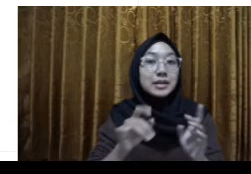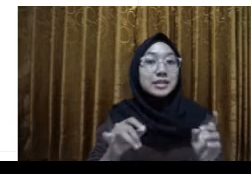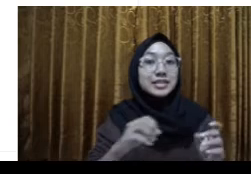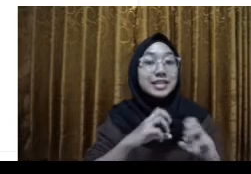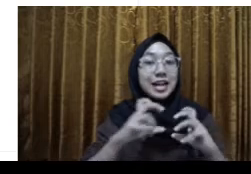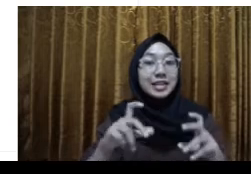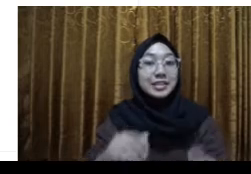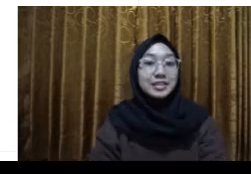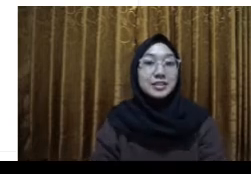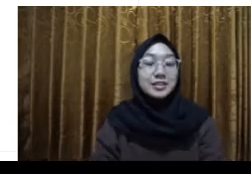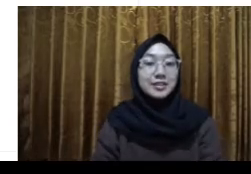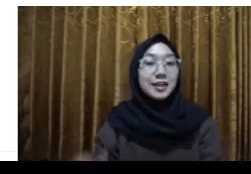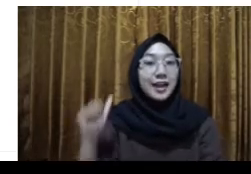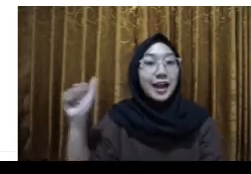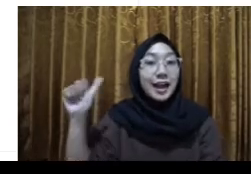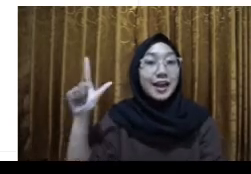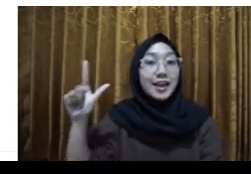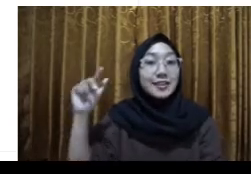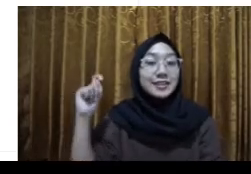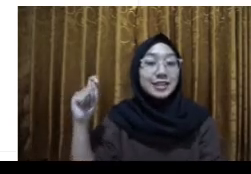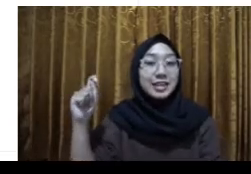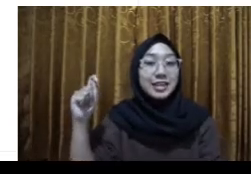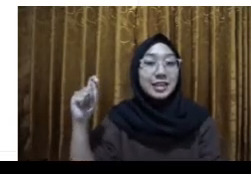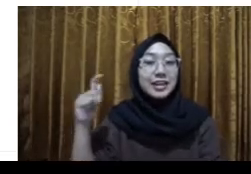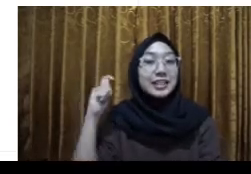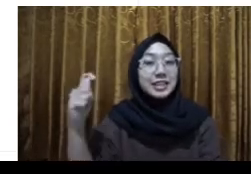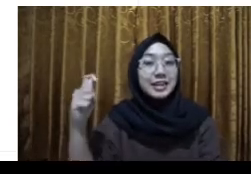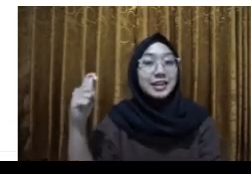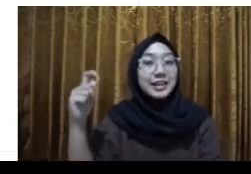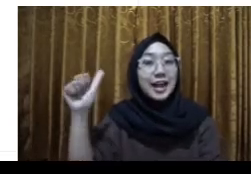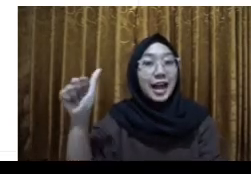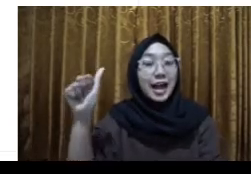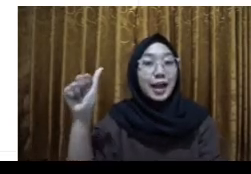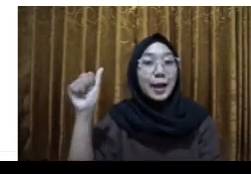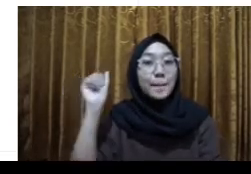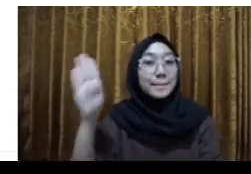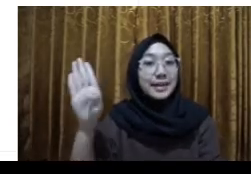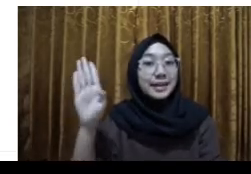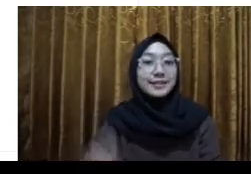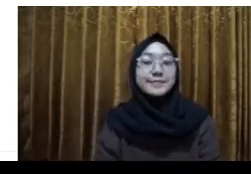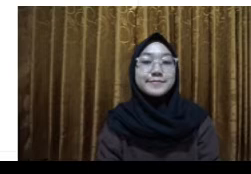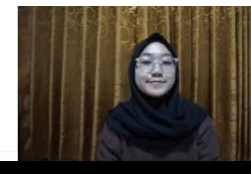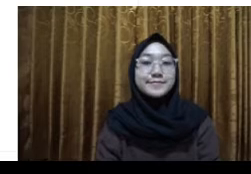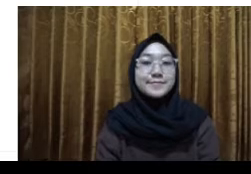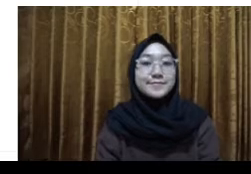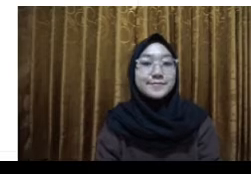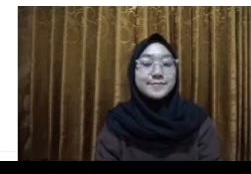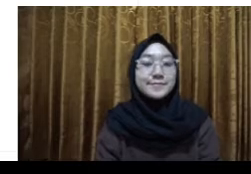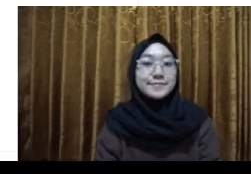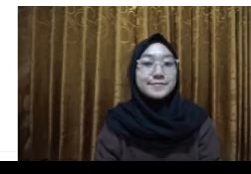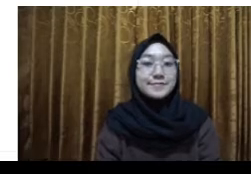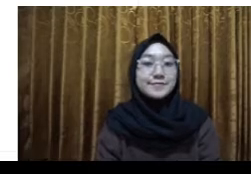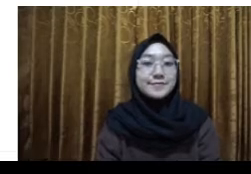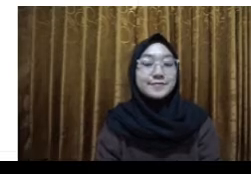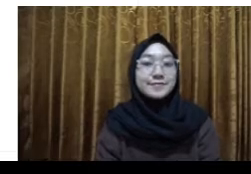Lang. Document 2 compatibility. Microsoft Word document edit multi-line page 1 section 1 Pemmer. Nah, untuk